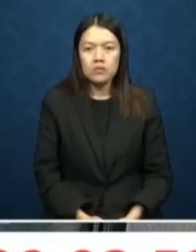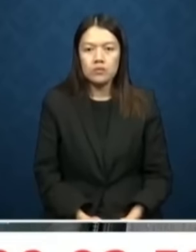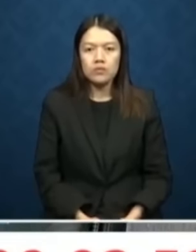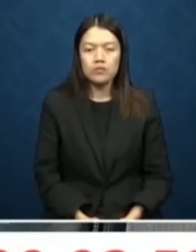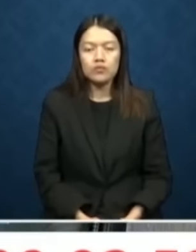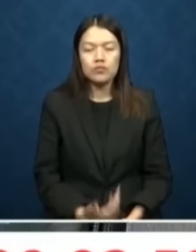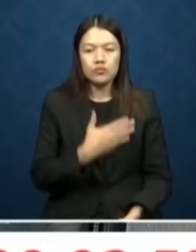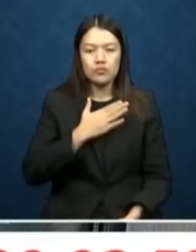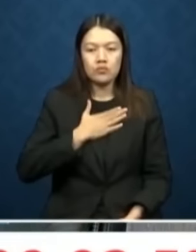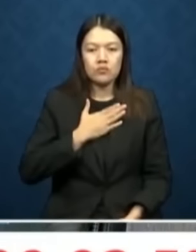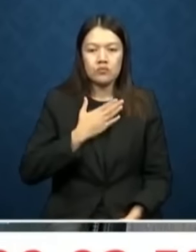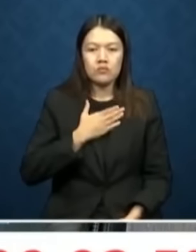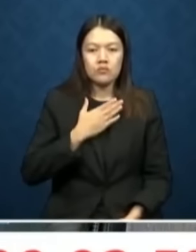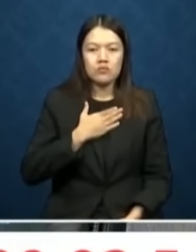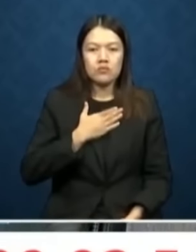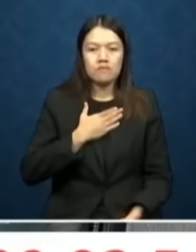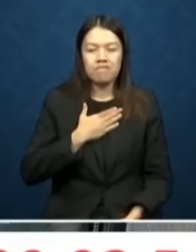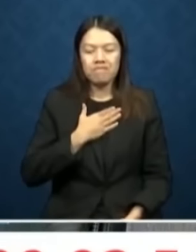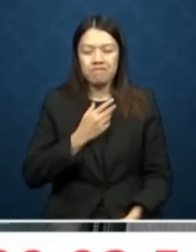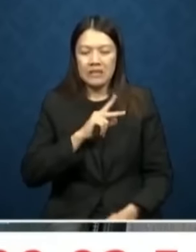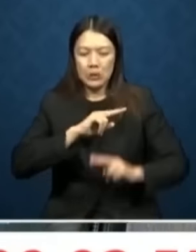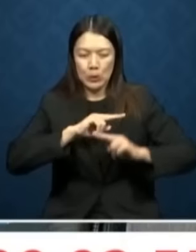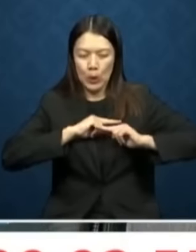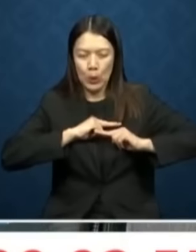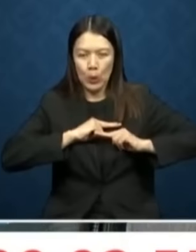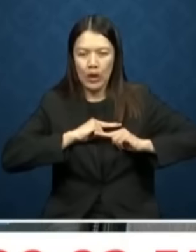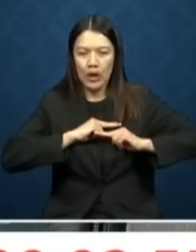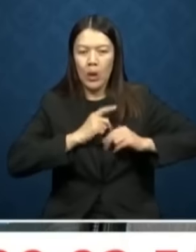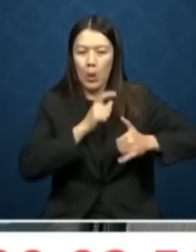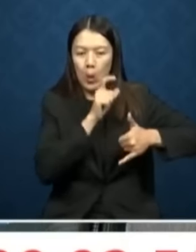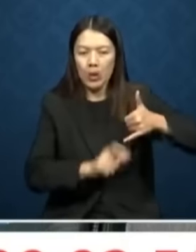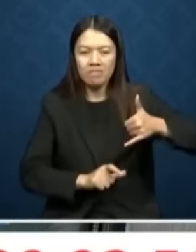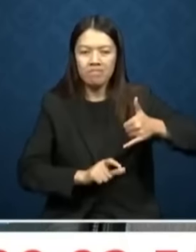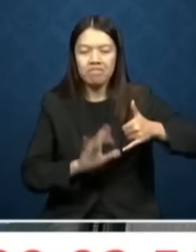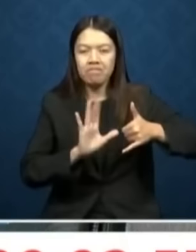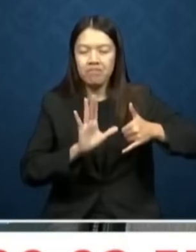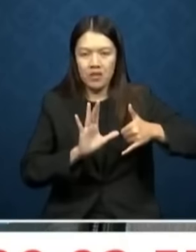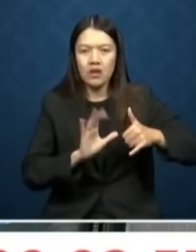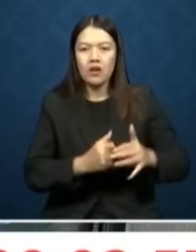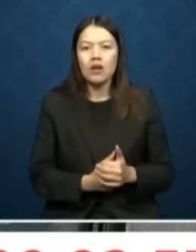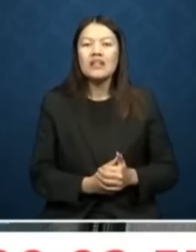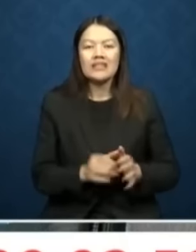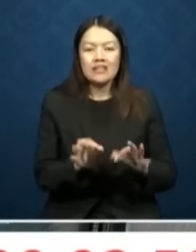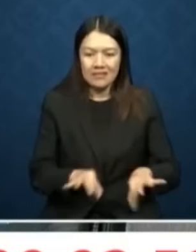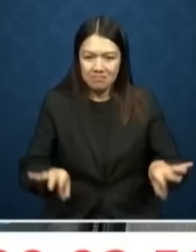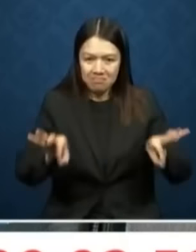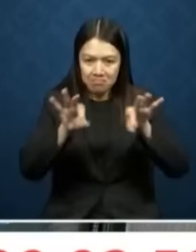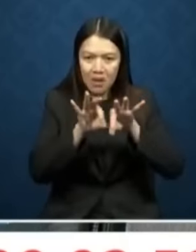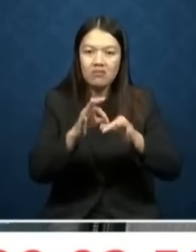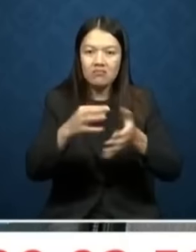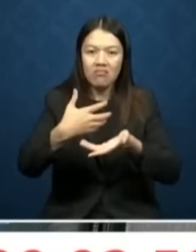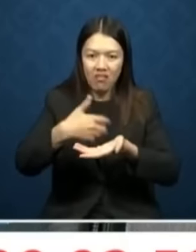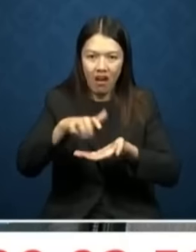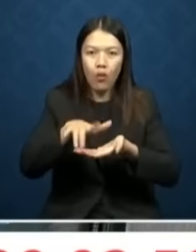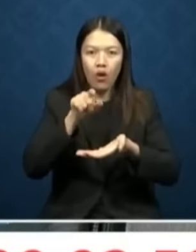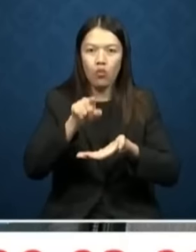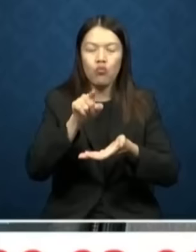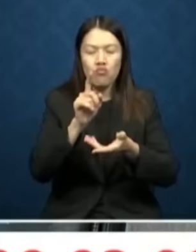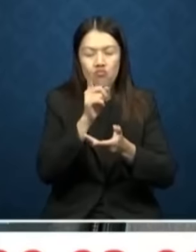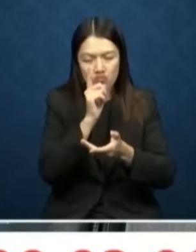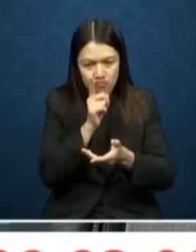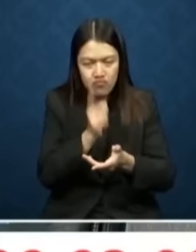ผมไม่ใช่ว่าผมอยากจะพูดเรื่องส่วนตัวเรื่องของบุคคลนะครับแต่ว่าเป็นความจำเป็นที่หลีกเลี่ยงไม่ได้